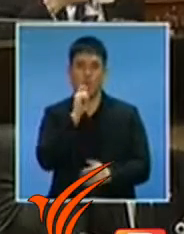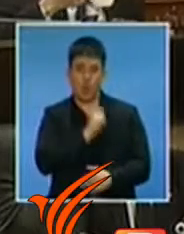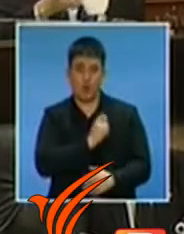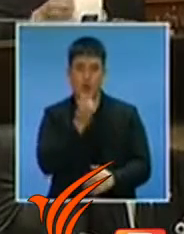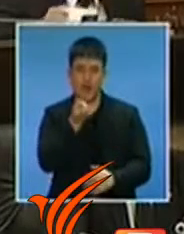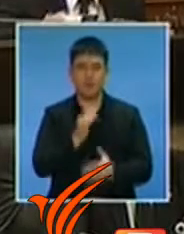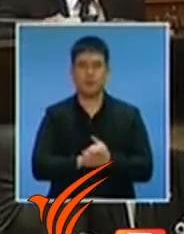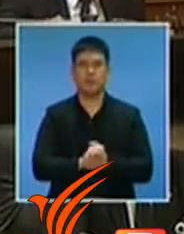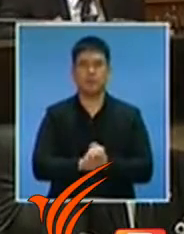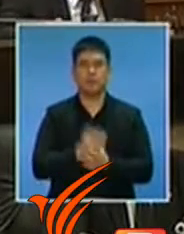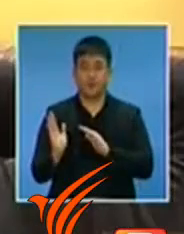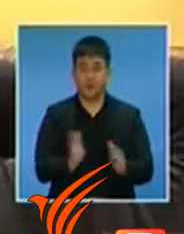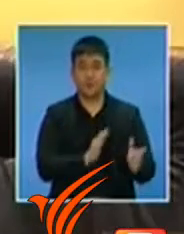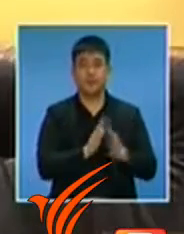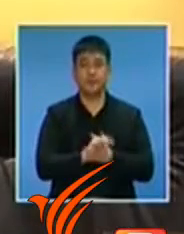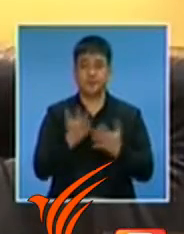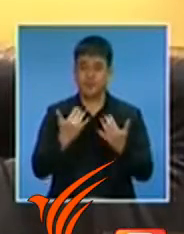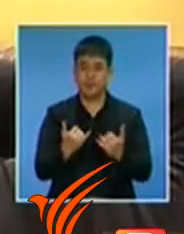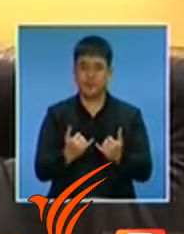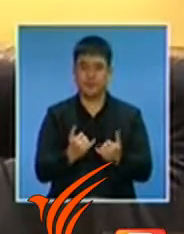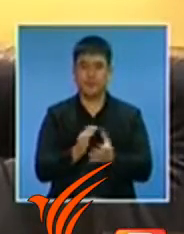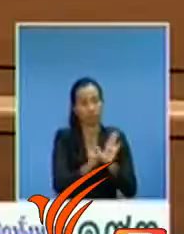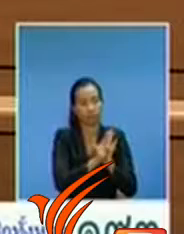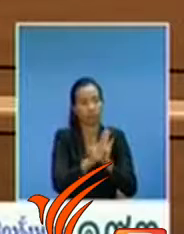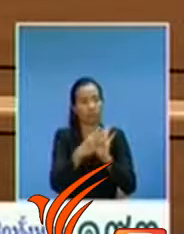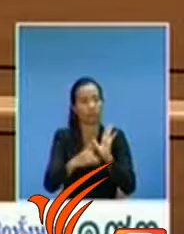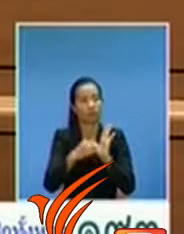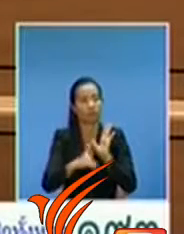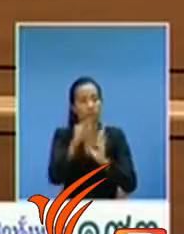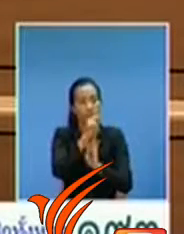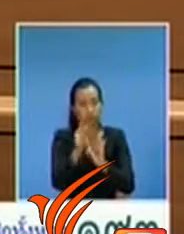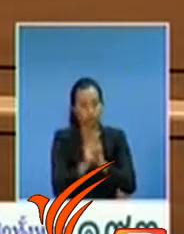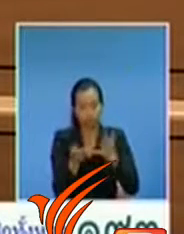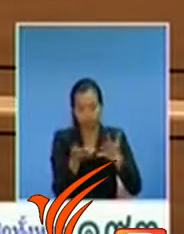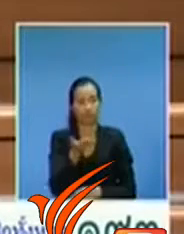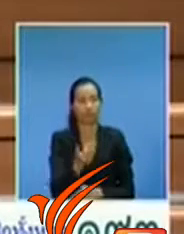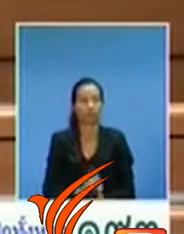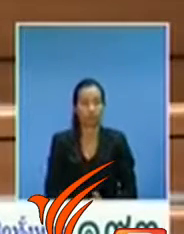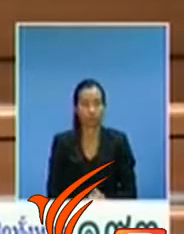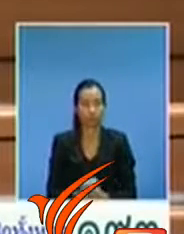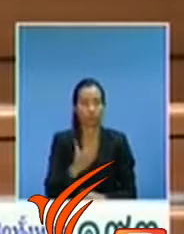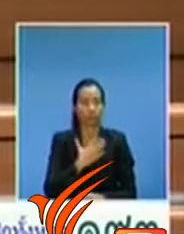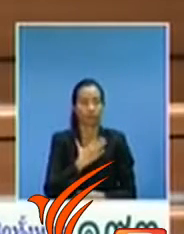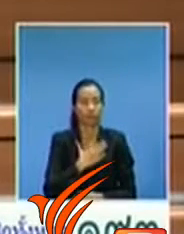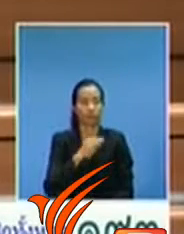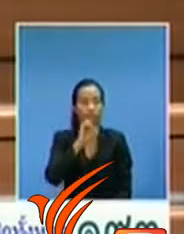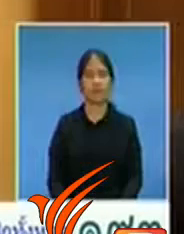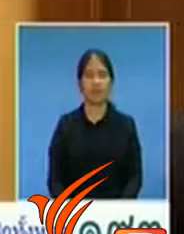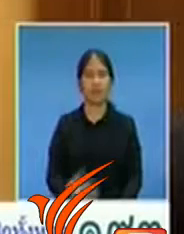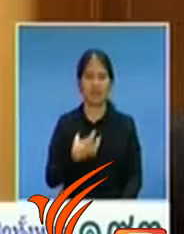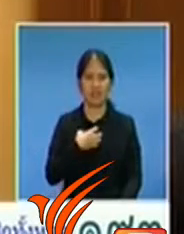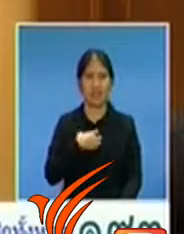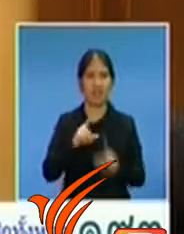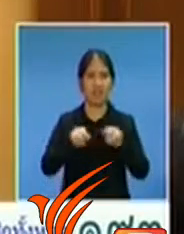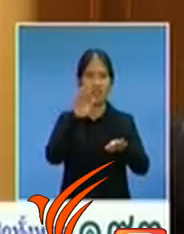สปท.เห็นชอบหรือโอนอ่อนตามข้อเสนอหรือไม่และการอภิปรายในประเด็นนี้ถูกยกไว้ในการประชุมรอบถัด